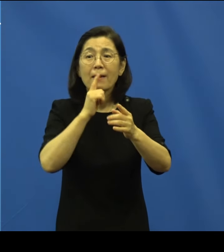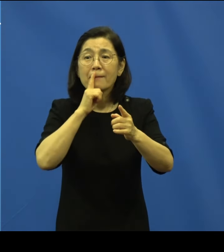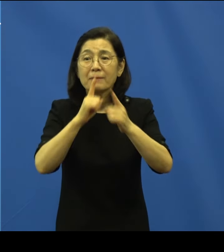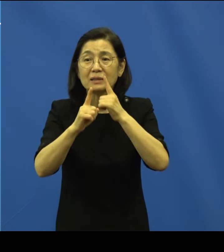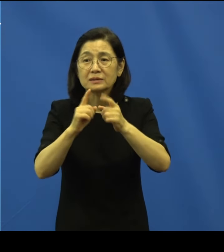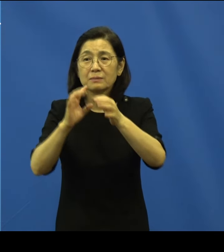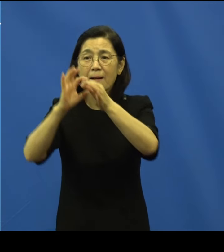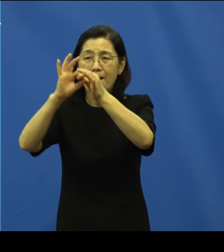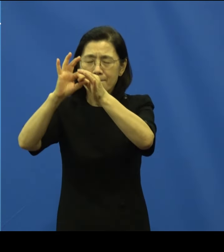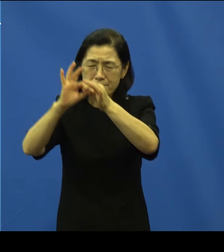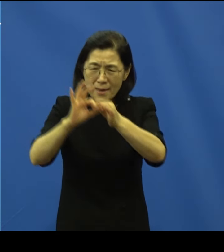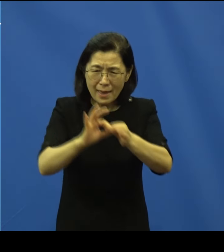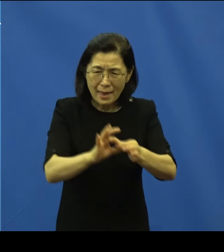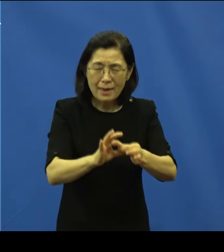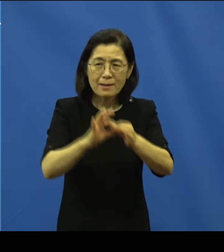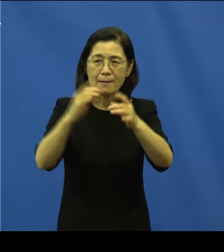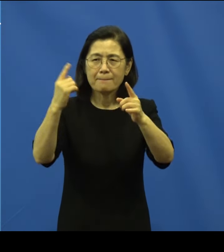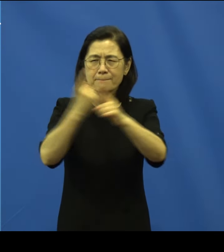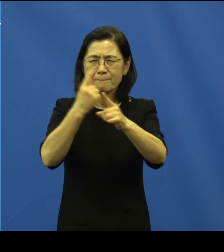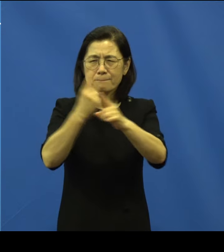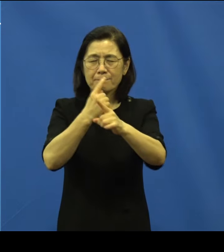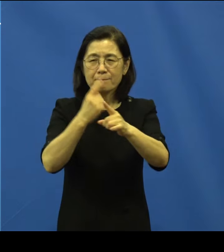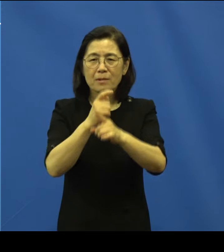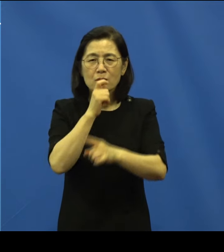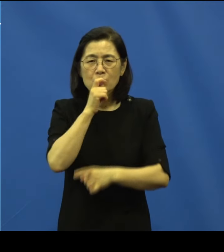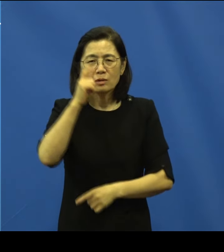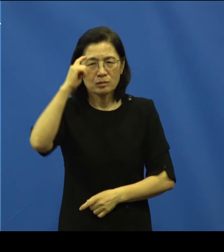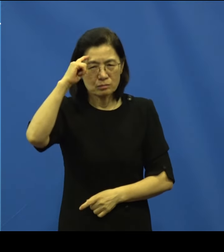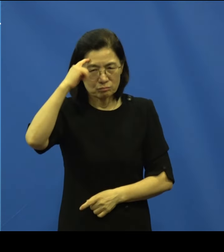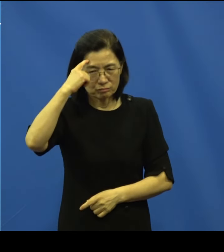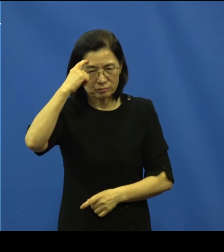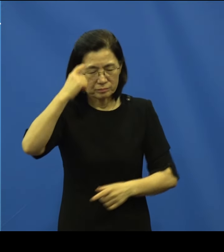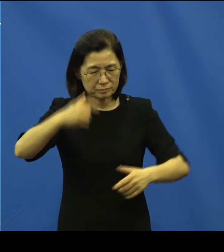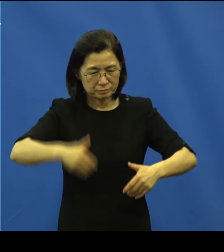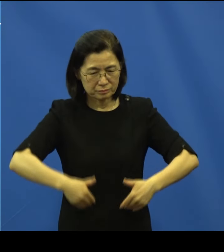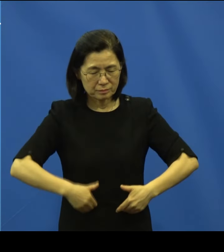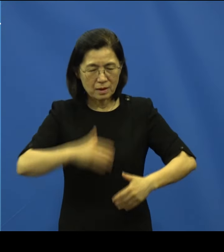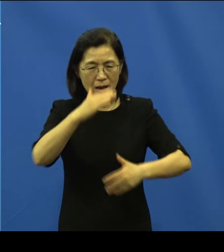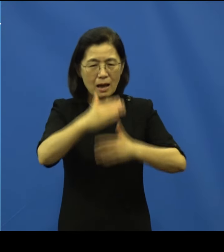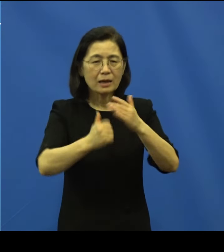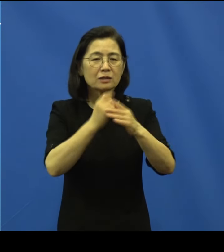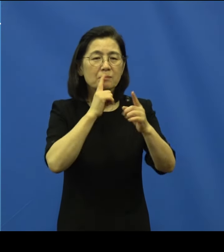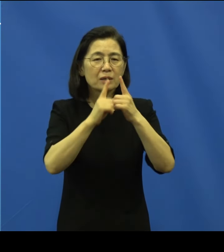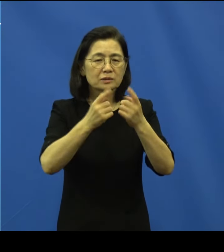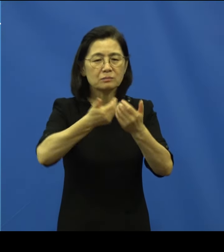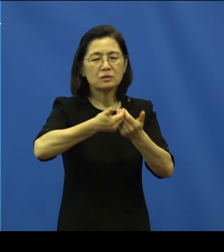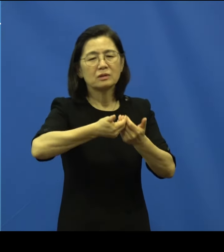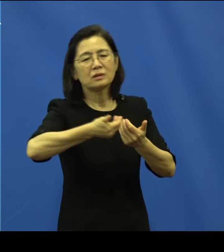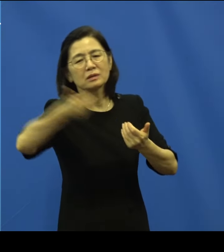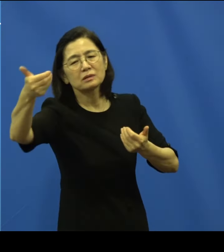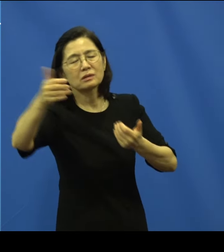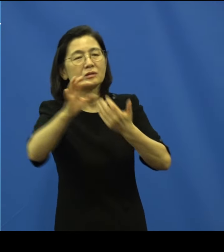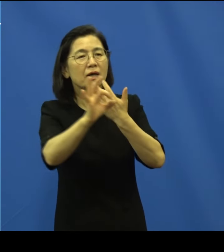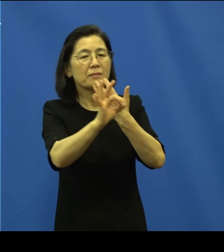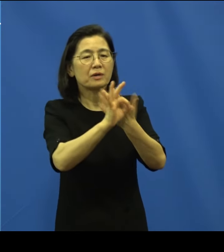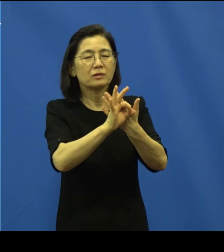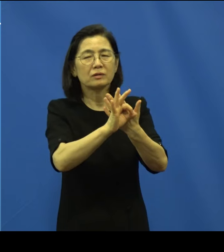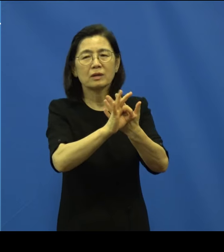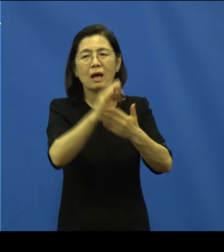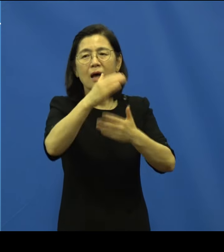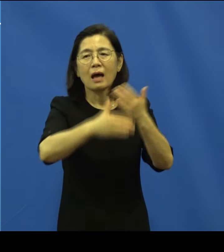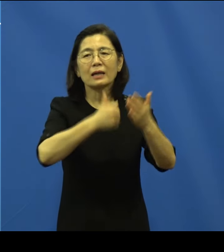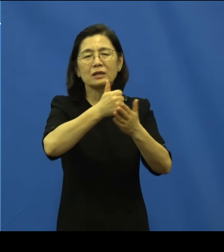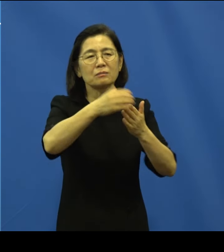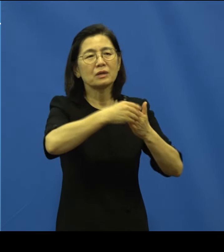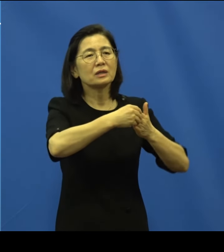묵상하십시오. 주야로 묵상하십시오. 말씀을 떠나서는 하나님의 인도를 받을 수가 없습니다. 오늘 엘리사가